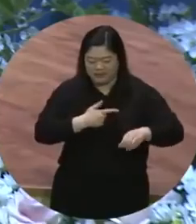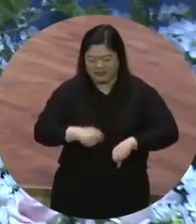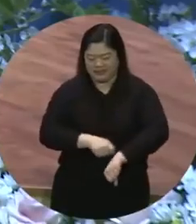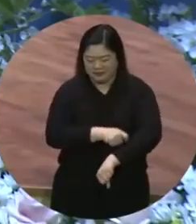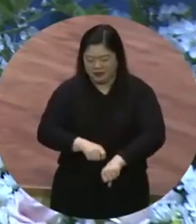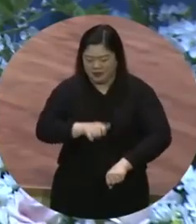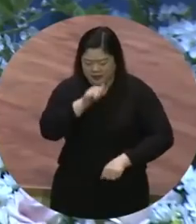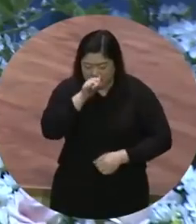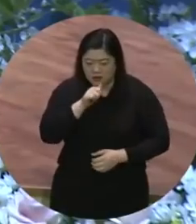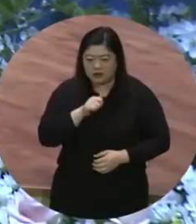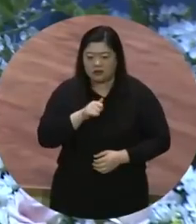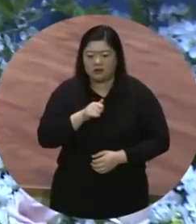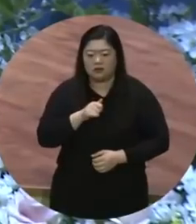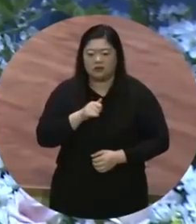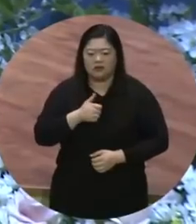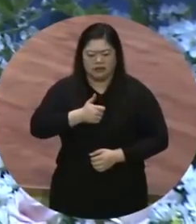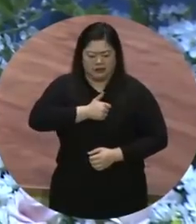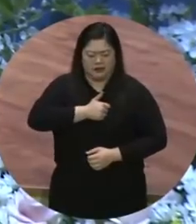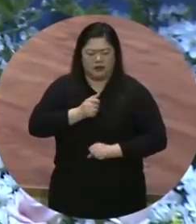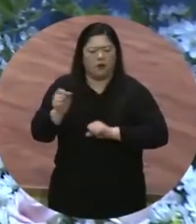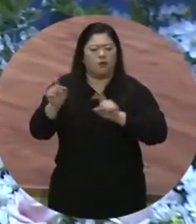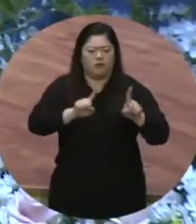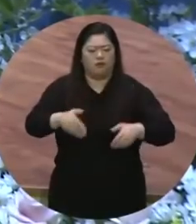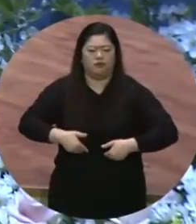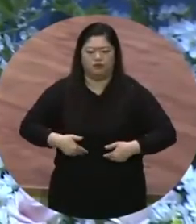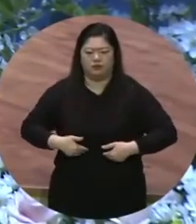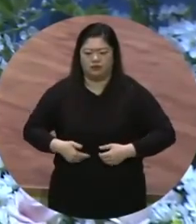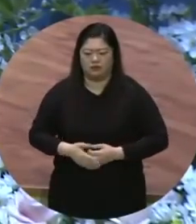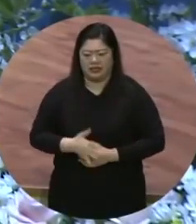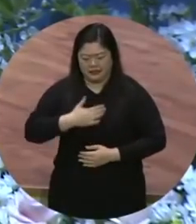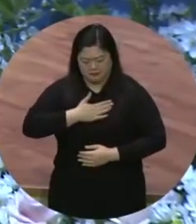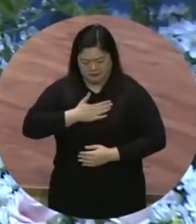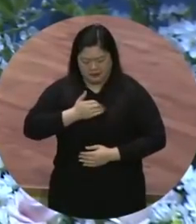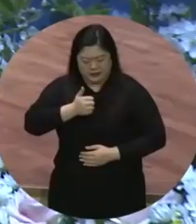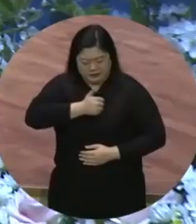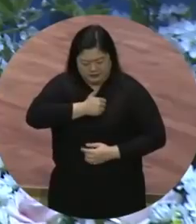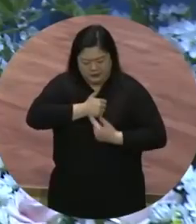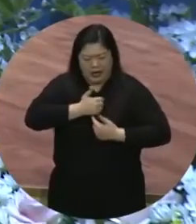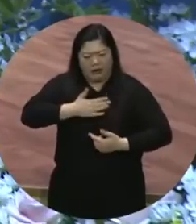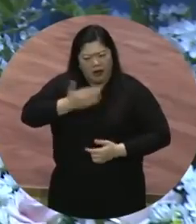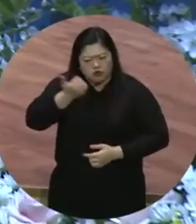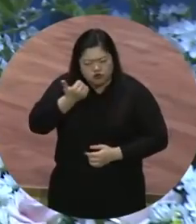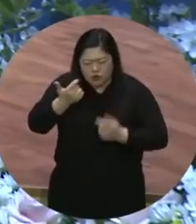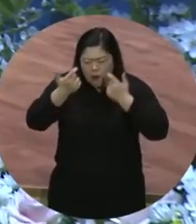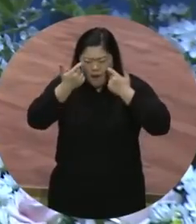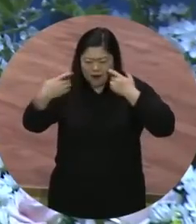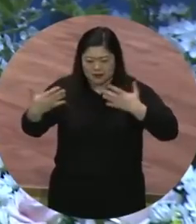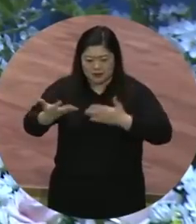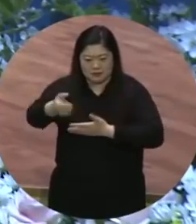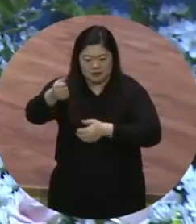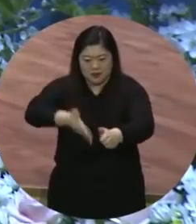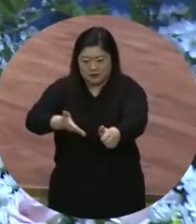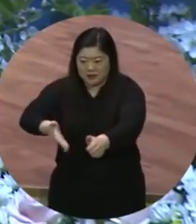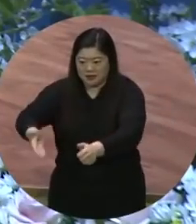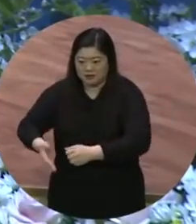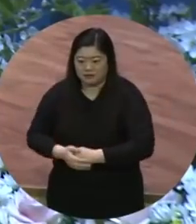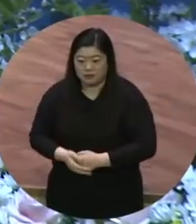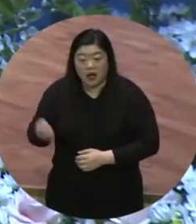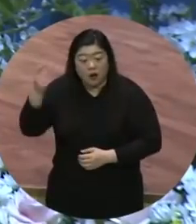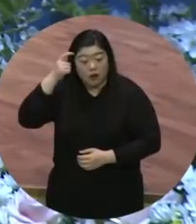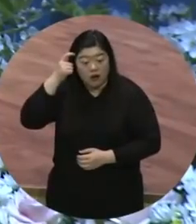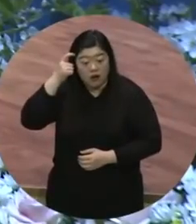바로 여러분 자신이라는 사실을 놓치지 마시기 바랍니다. 나는 세상에서 가장 가치 있는 존재다.